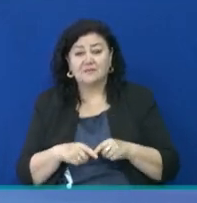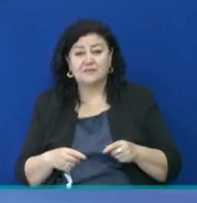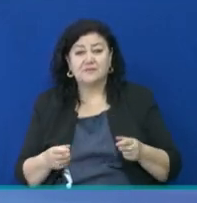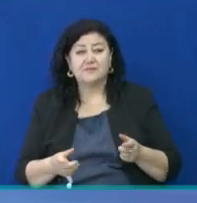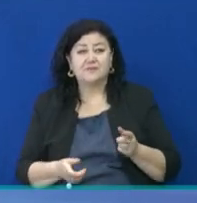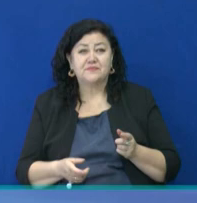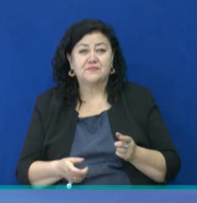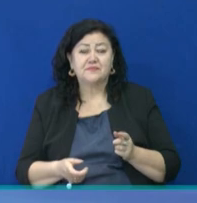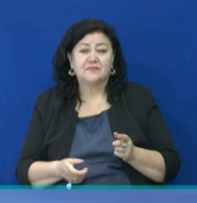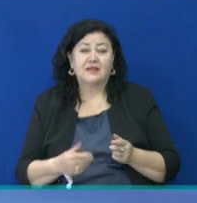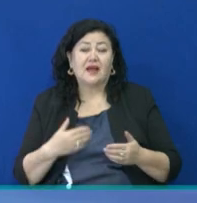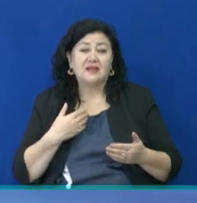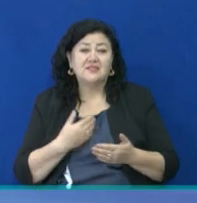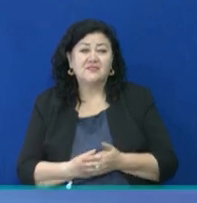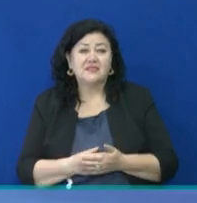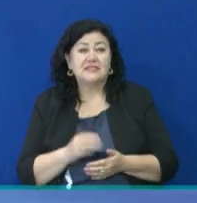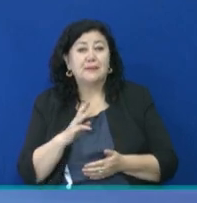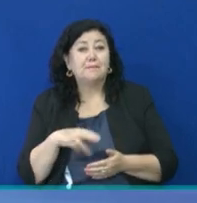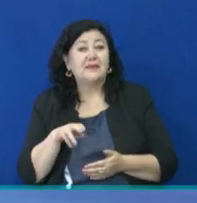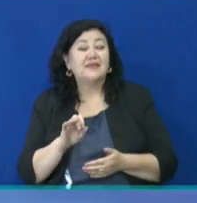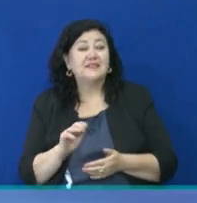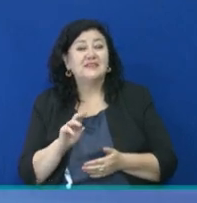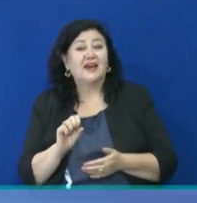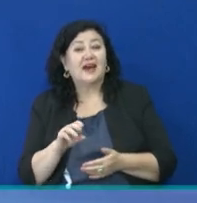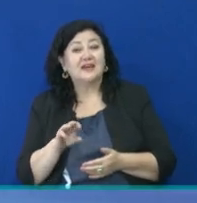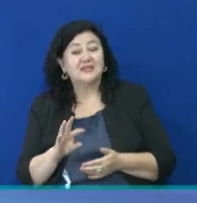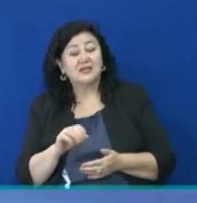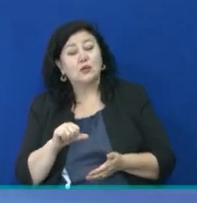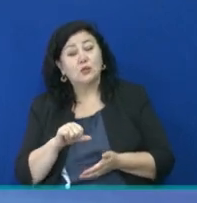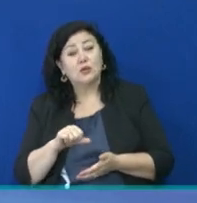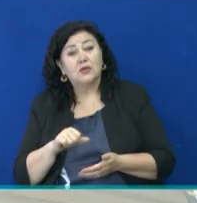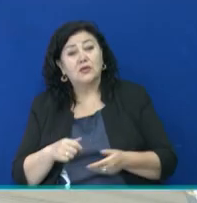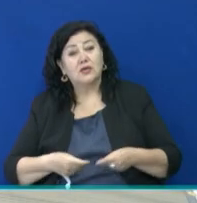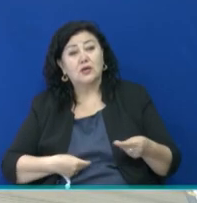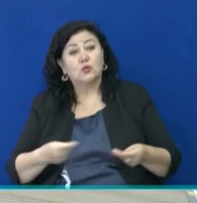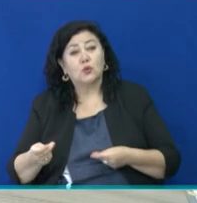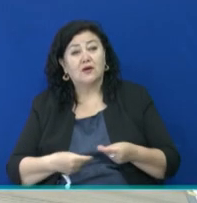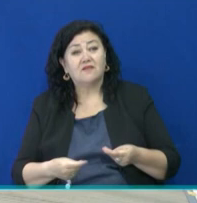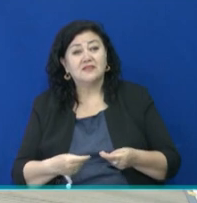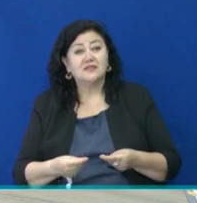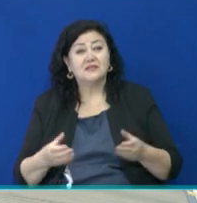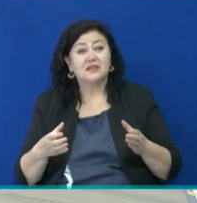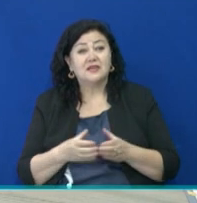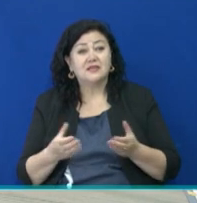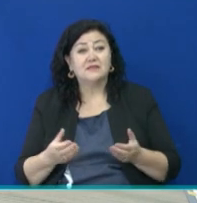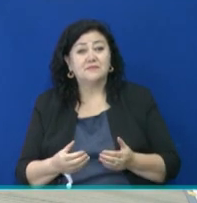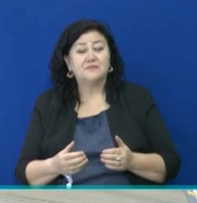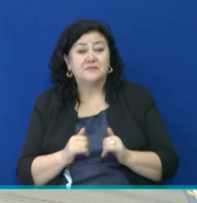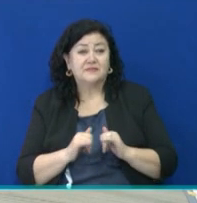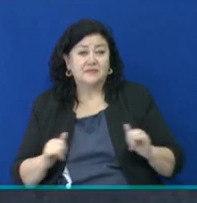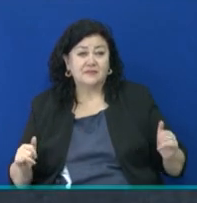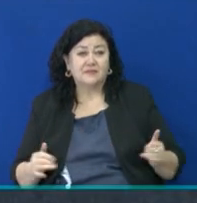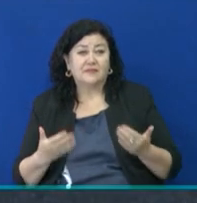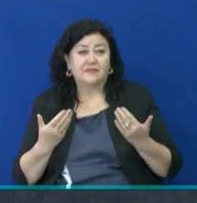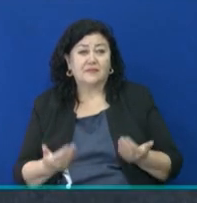қоғамдық медиаторлар, белсенділер мен этномәдени бірлестіктердің басшылары қатысты. Қазақстандық медиация қарқынды даму үстінде. Бұл